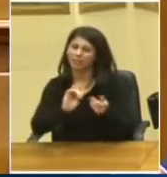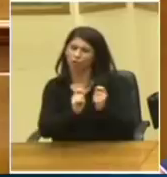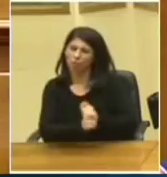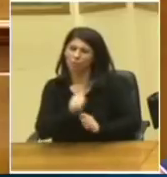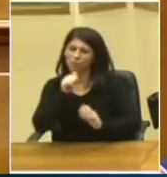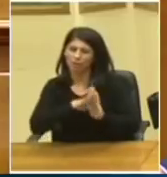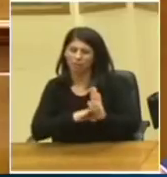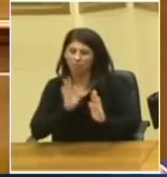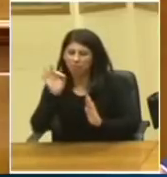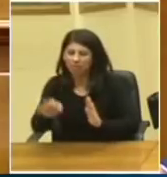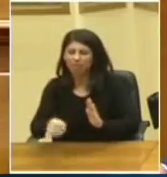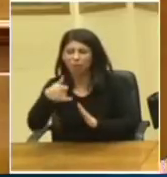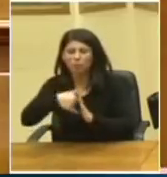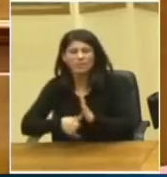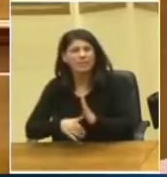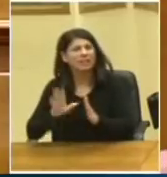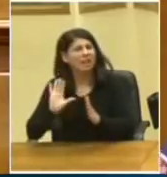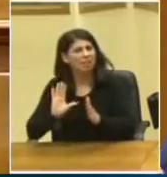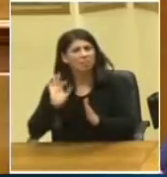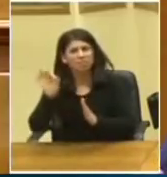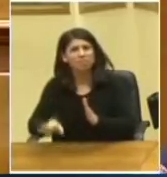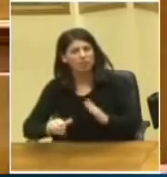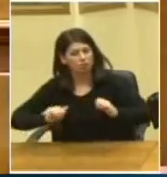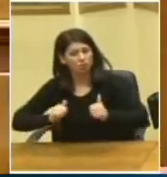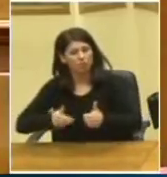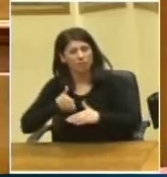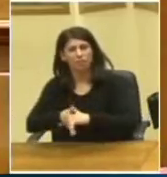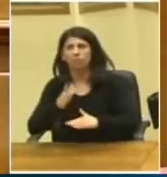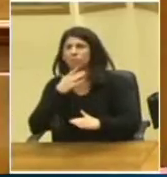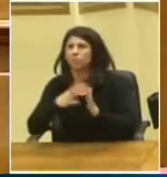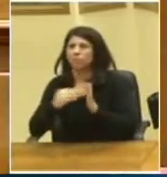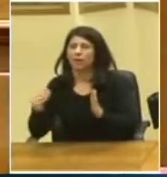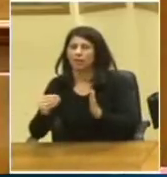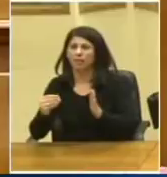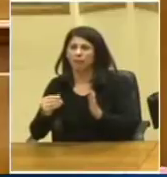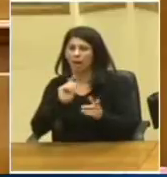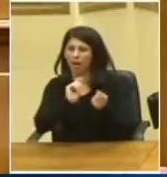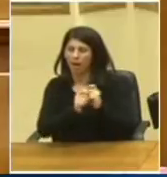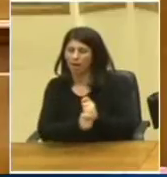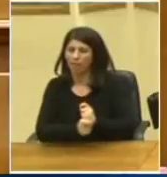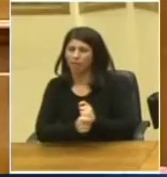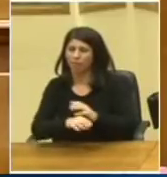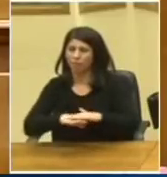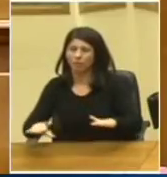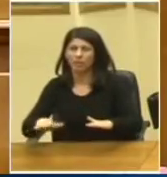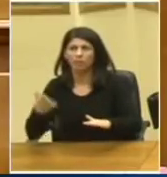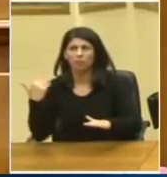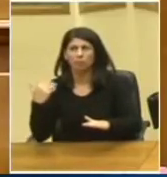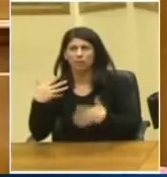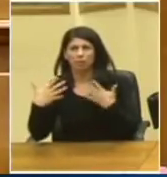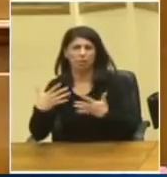δεν κατέληξαν ουσιαστικά σε τολμηρές παρεμβάσεις, όπως η αναθεώρηση που ολοκληρώθηκε πριν από 10 περίπου χρόνια.